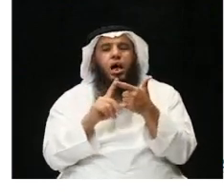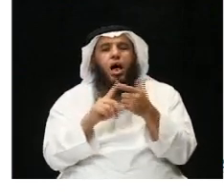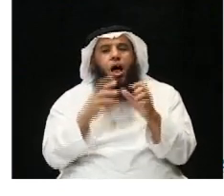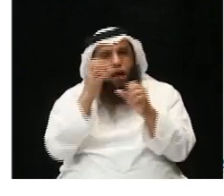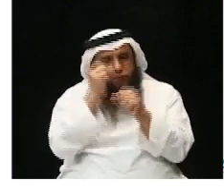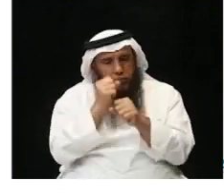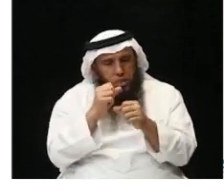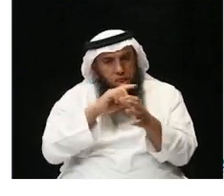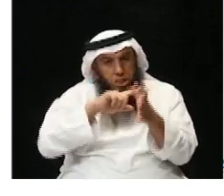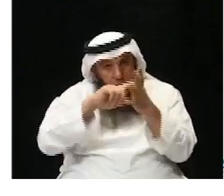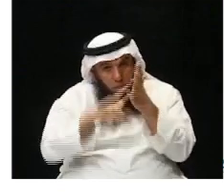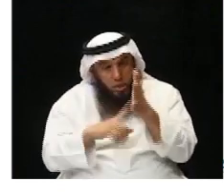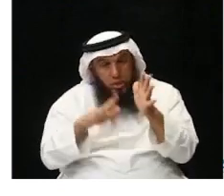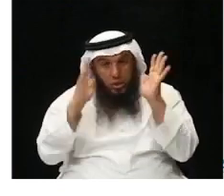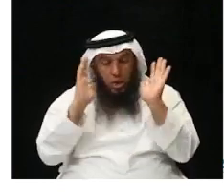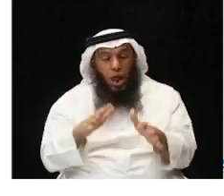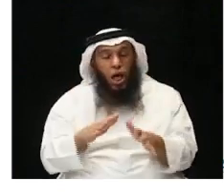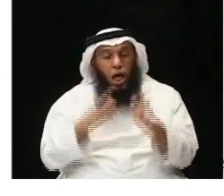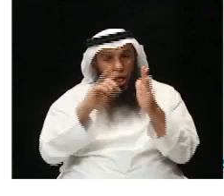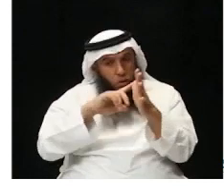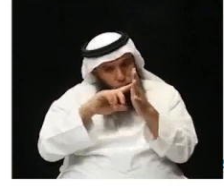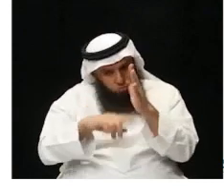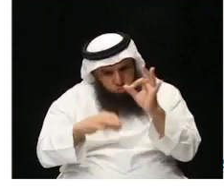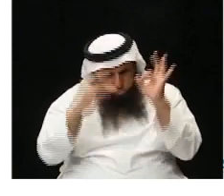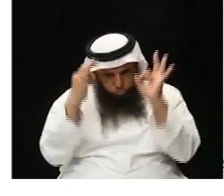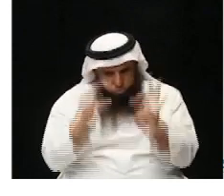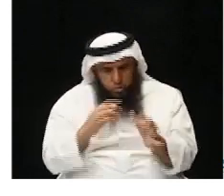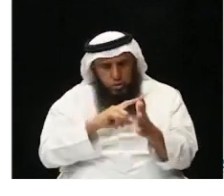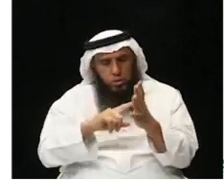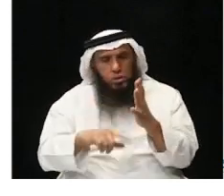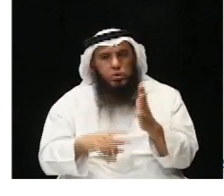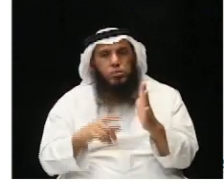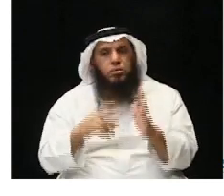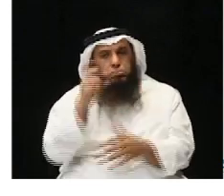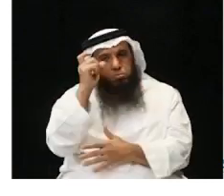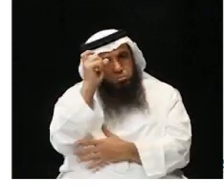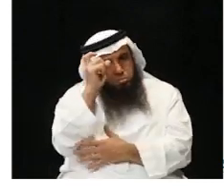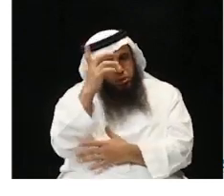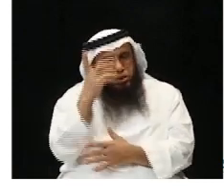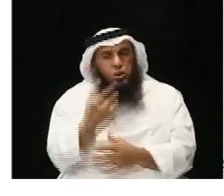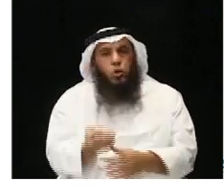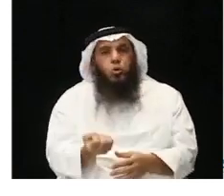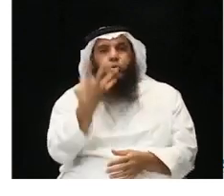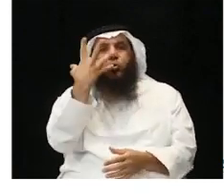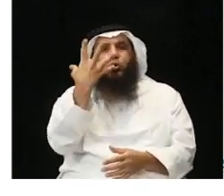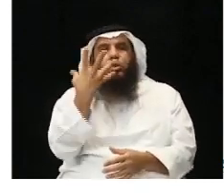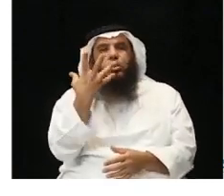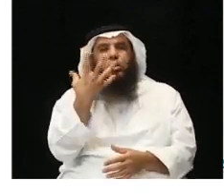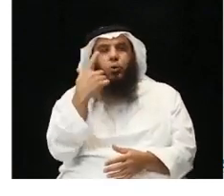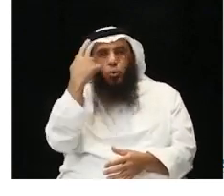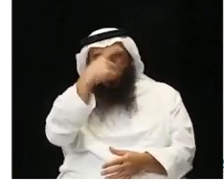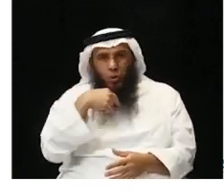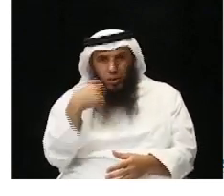على الصلوات الخمس، المحافظة على الصلوات الخمس لأنها نور في